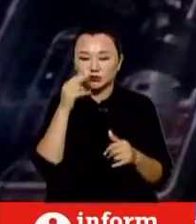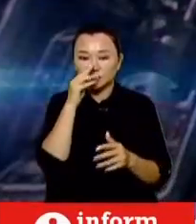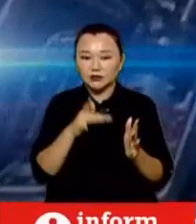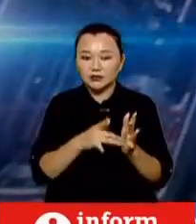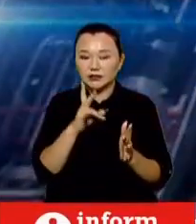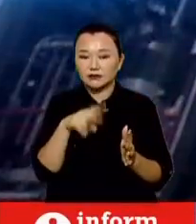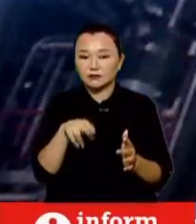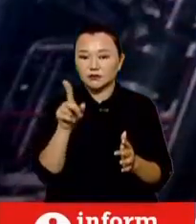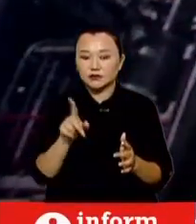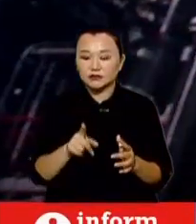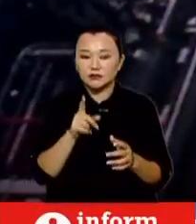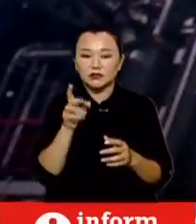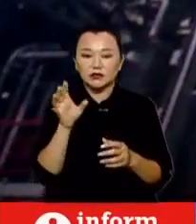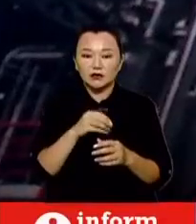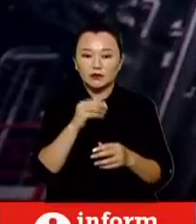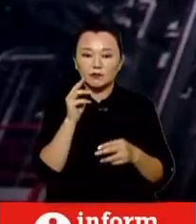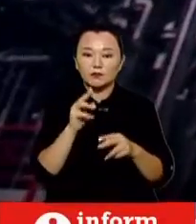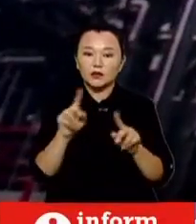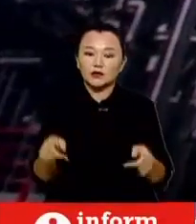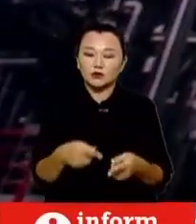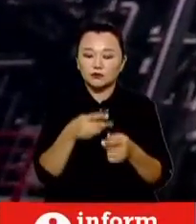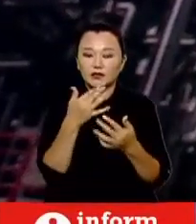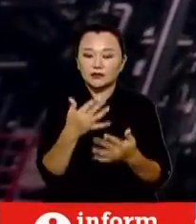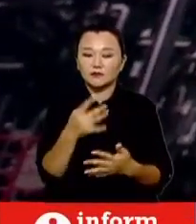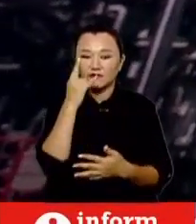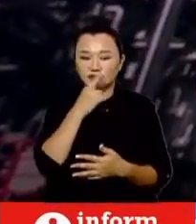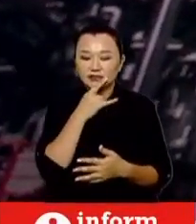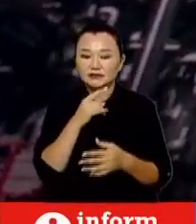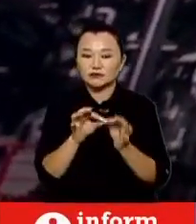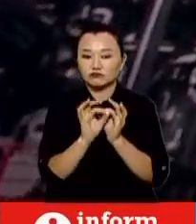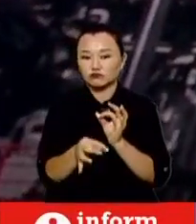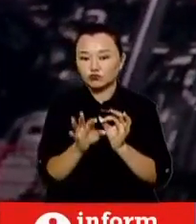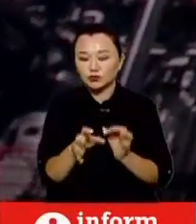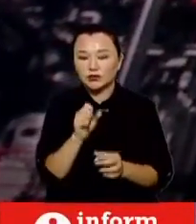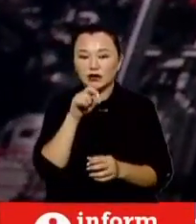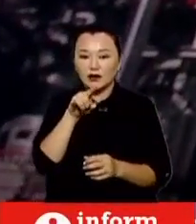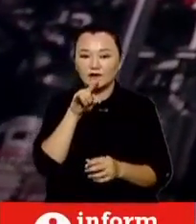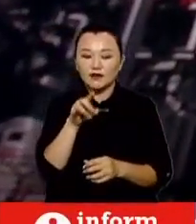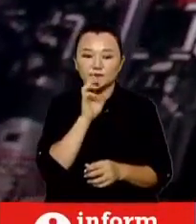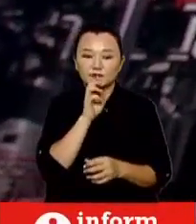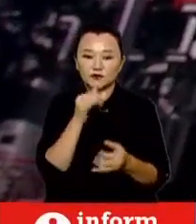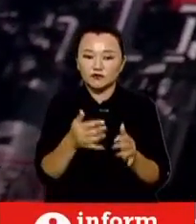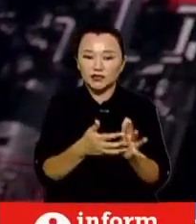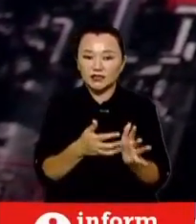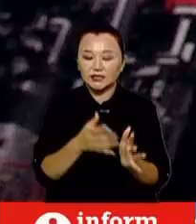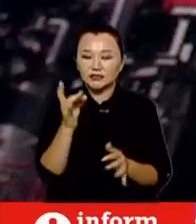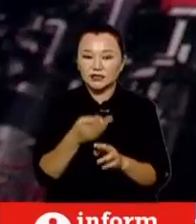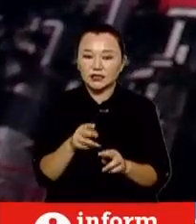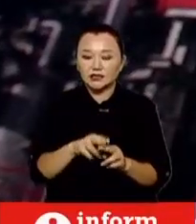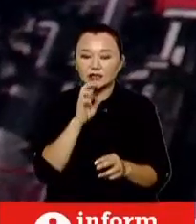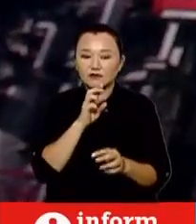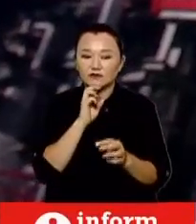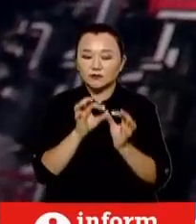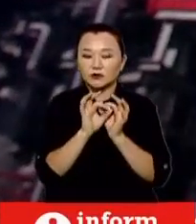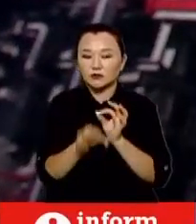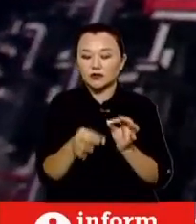НПЗ в перспективе перекроет потребность Казахстана в авиакеросине. Сегодня недостающие объемы этого топлива перекрывают